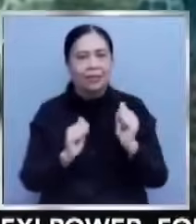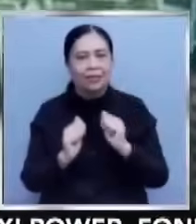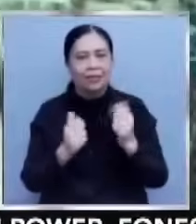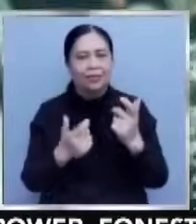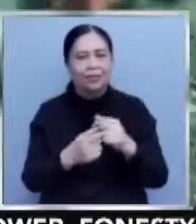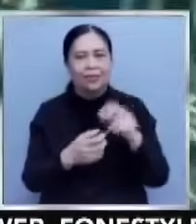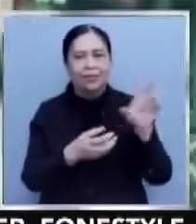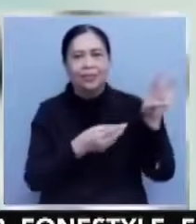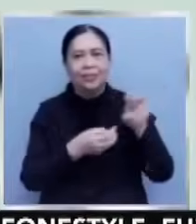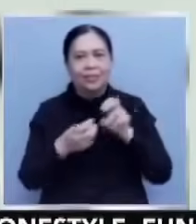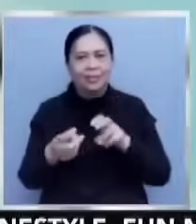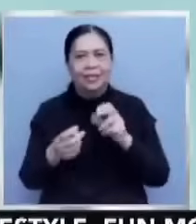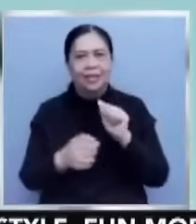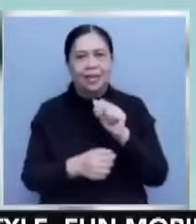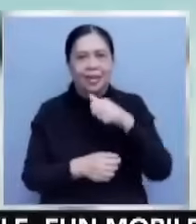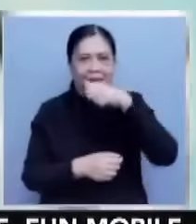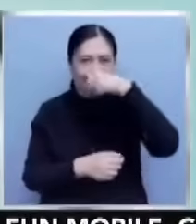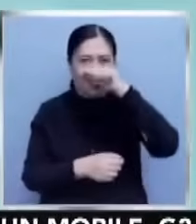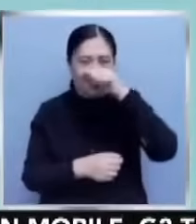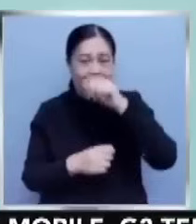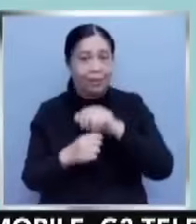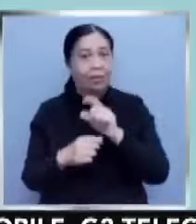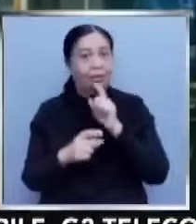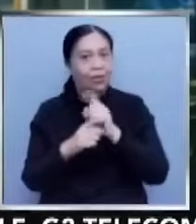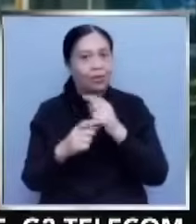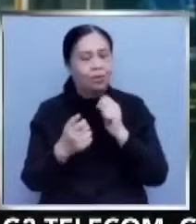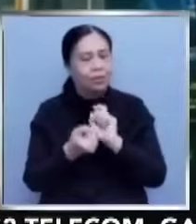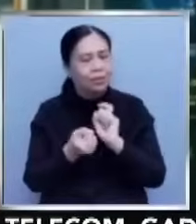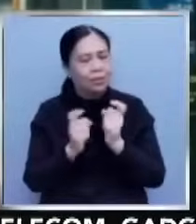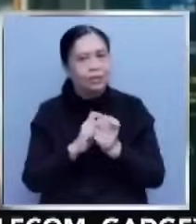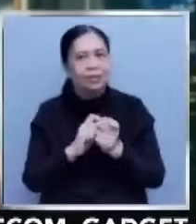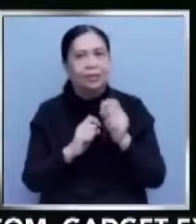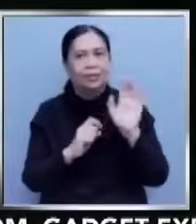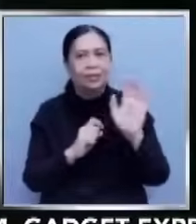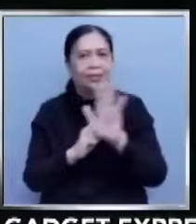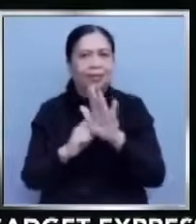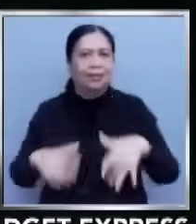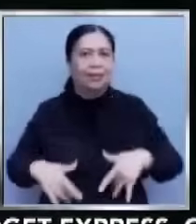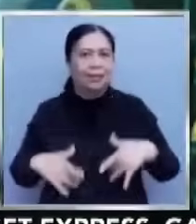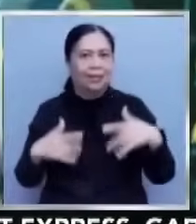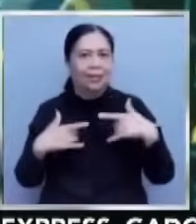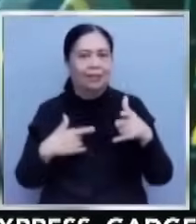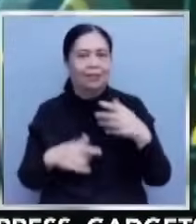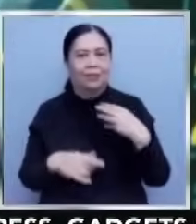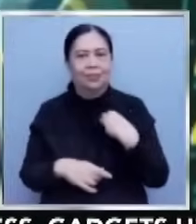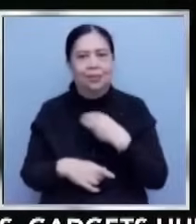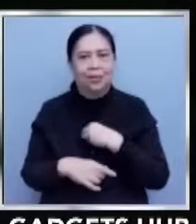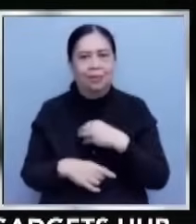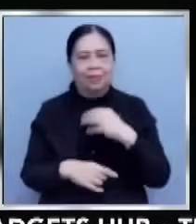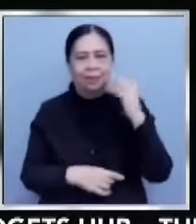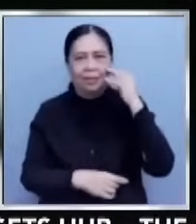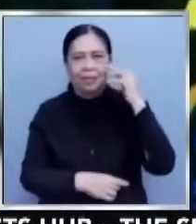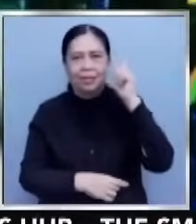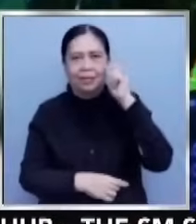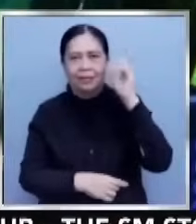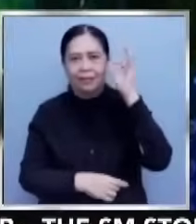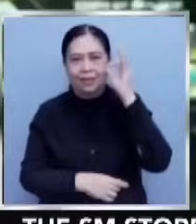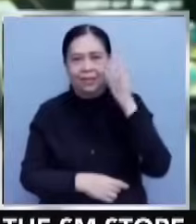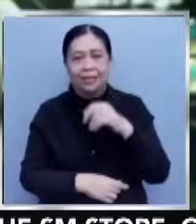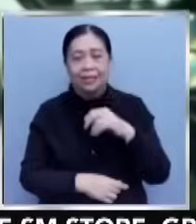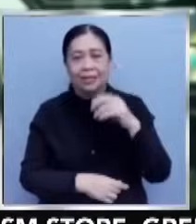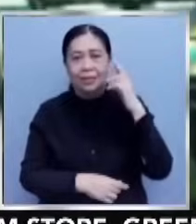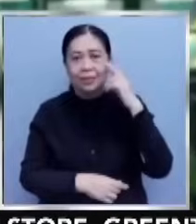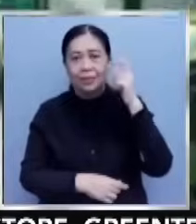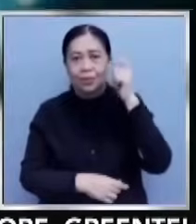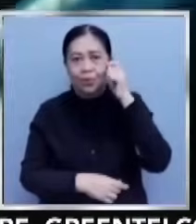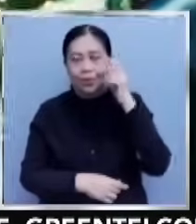na anime. Talaga namang nabago raw nito ang buhay ng mga bidang sina Miguel Tan Felix, Radson Flores,